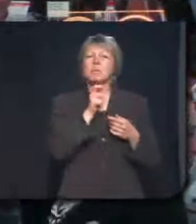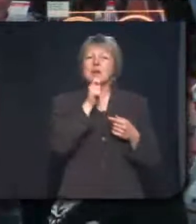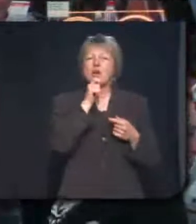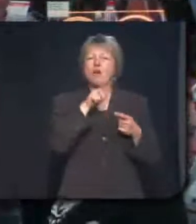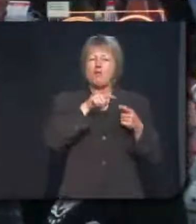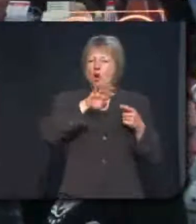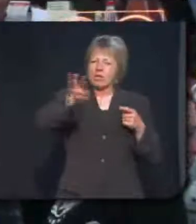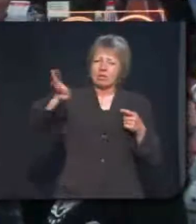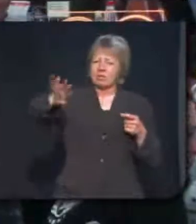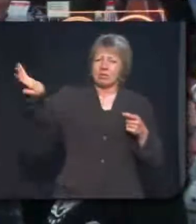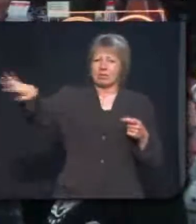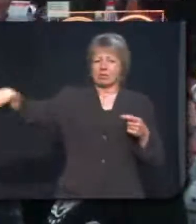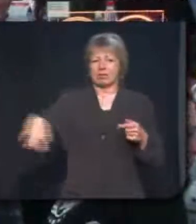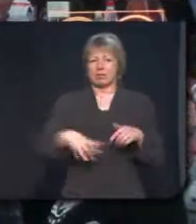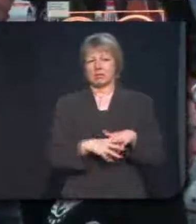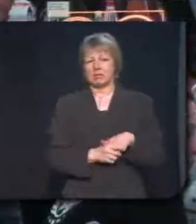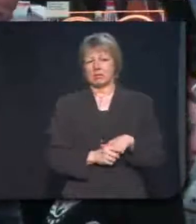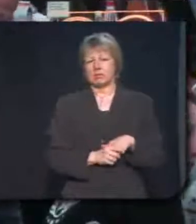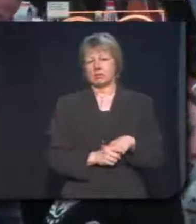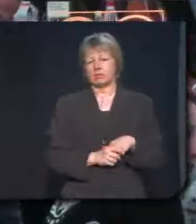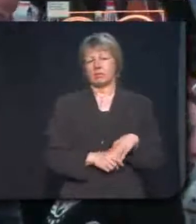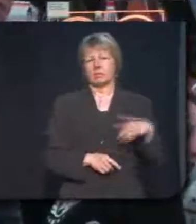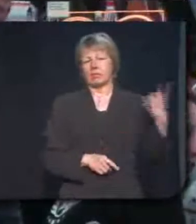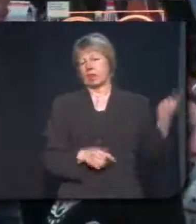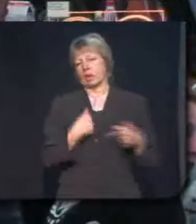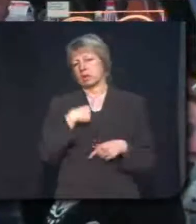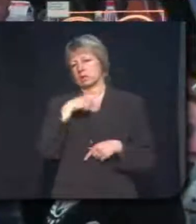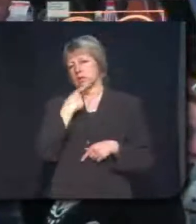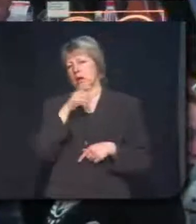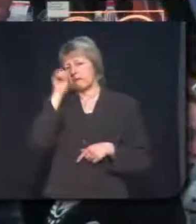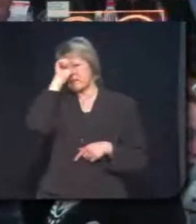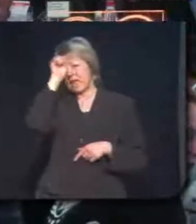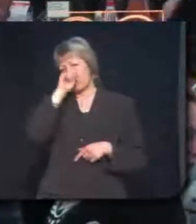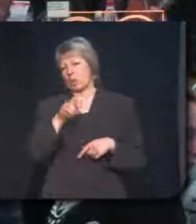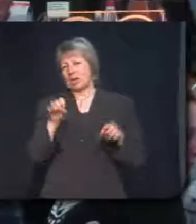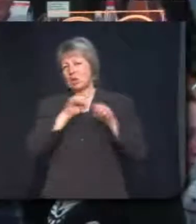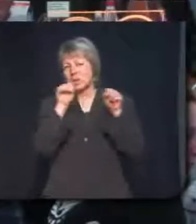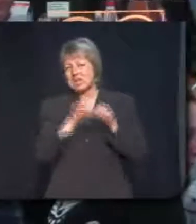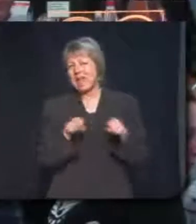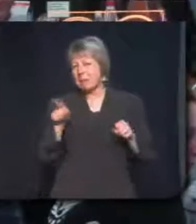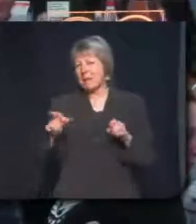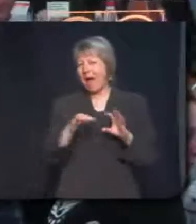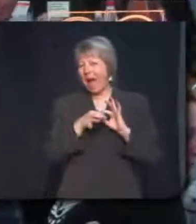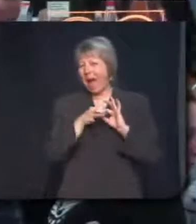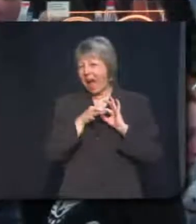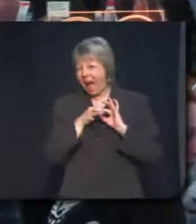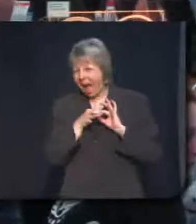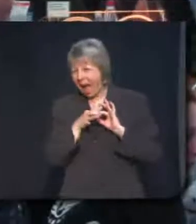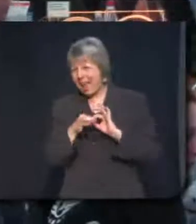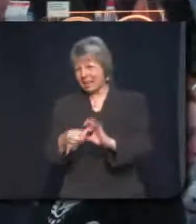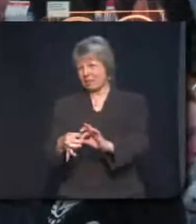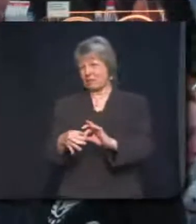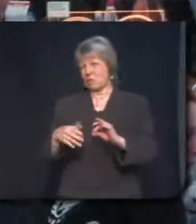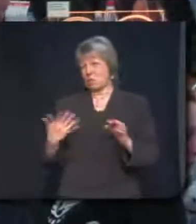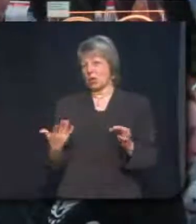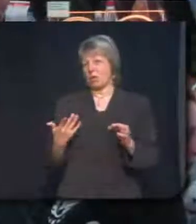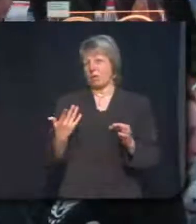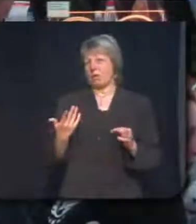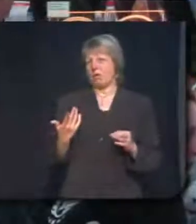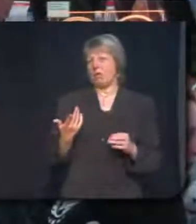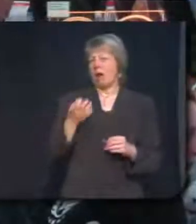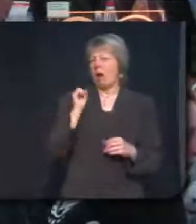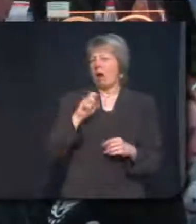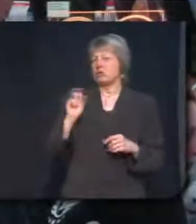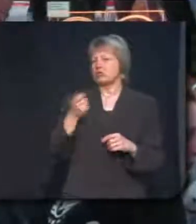also ich halte es für leicht wahnsinnig ein System einzuführen was den tollen die leicht Möglichkeit macht das kaputt zu machen